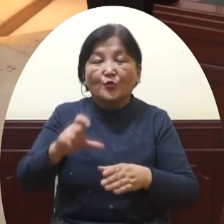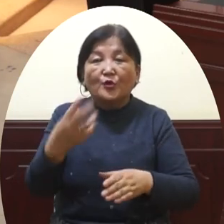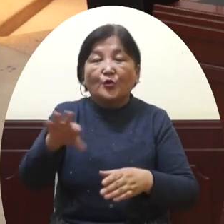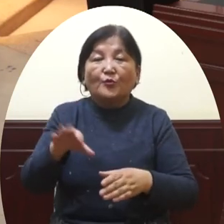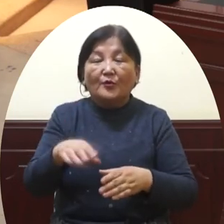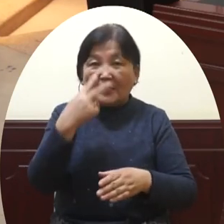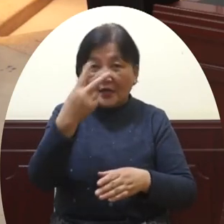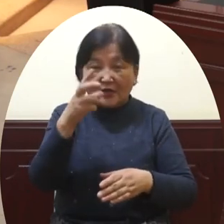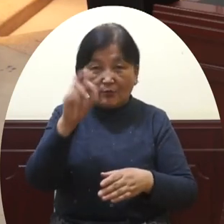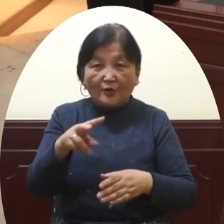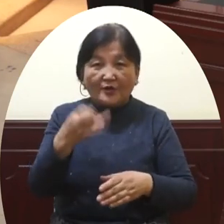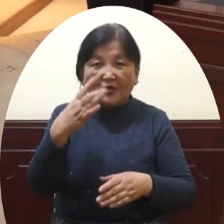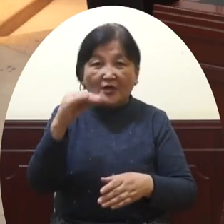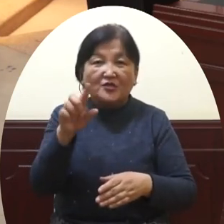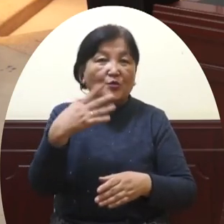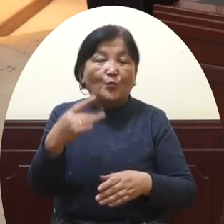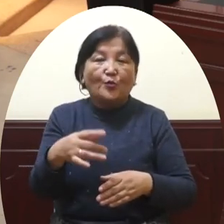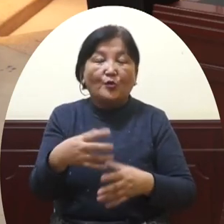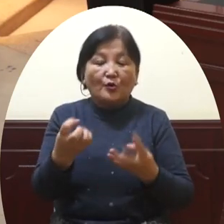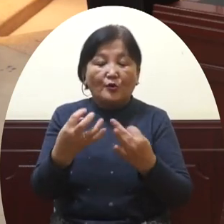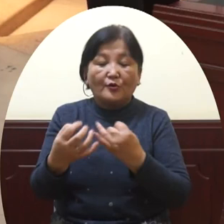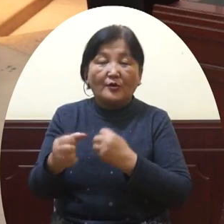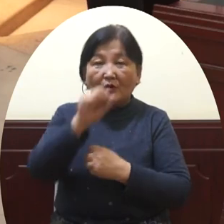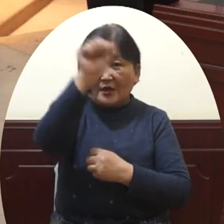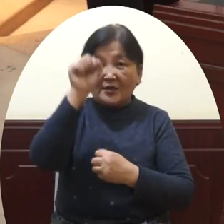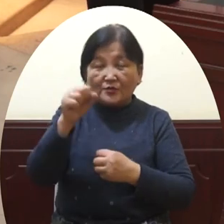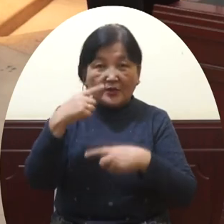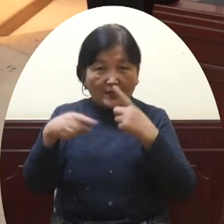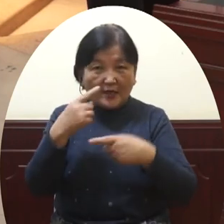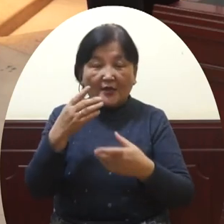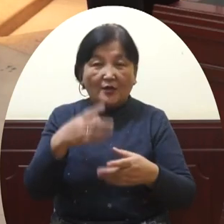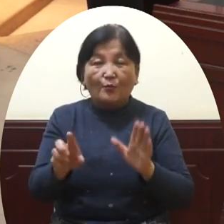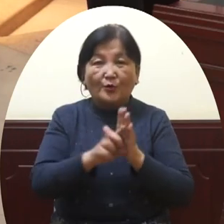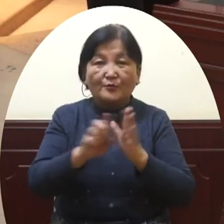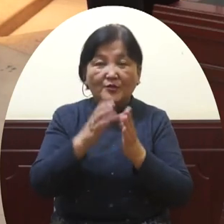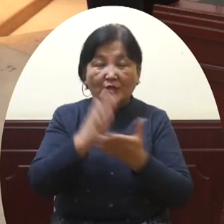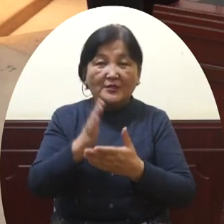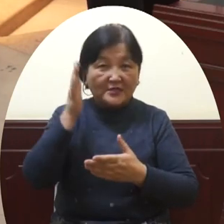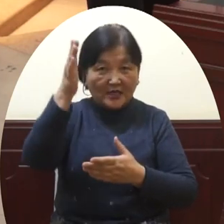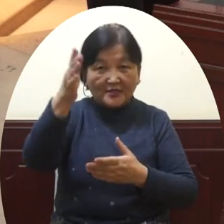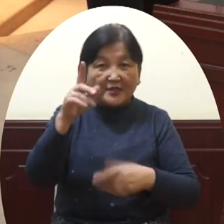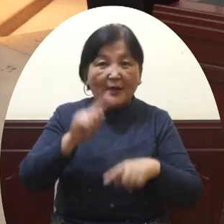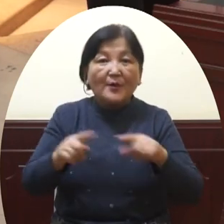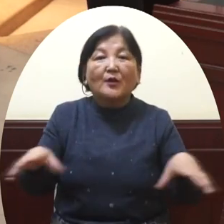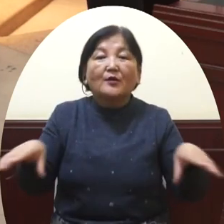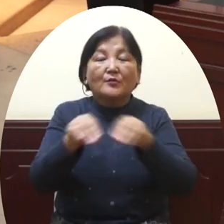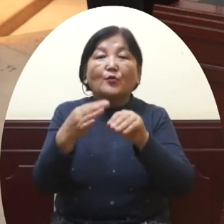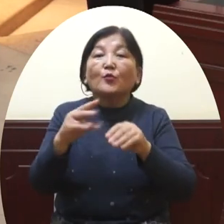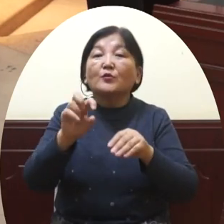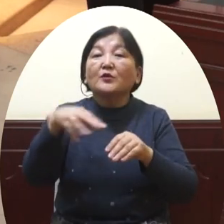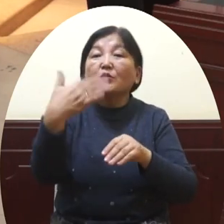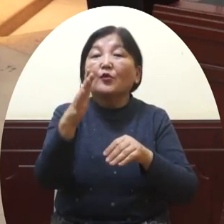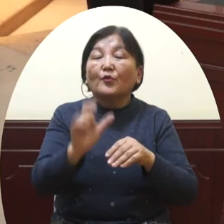хувьд харах юм бол маш ийч бүрийн олон талын асуудлыг одоо харж чадхгүй цааш тавсан ингээд түү шийдгээ хийгээд иргэн хүний хувьд гэдэг нь өөрөө